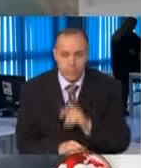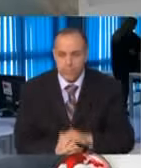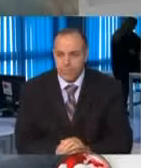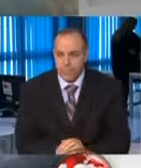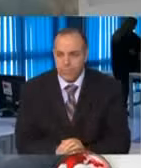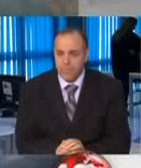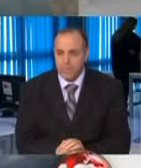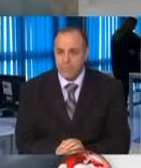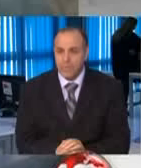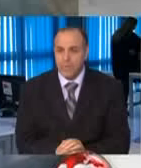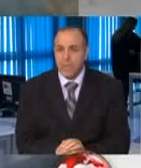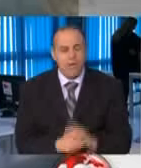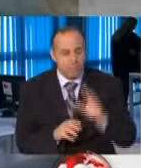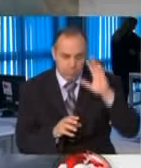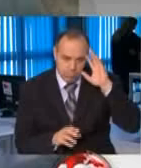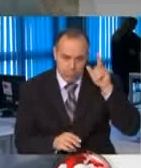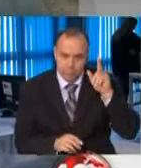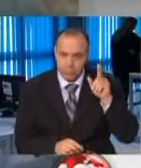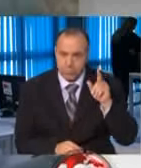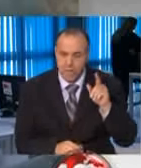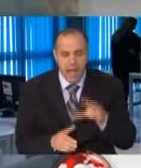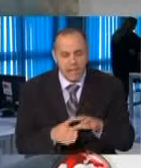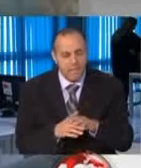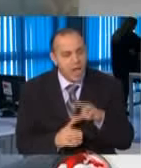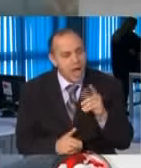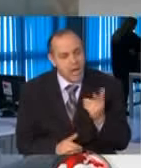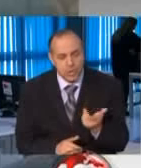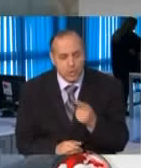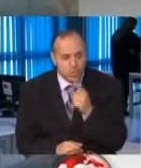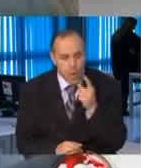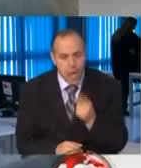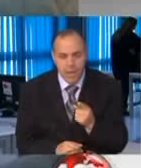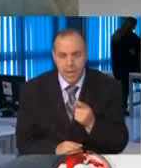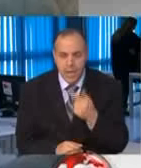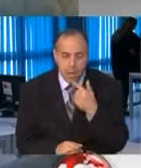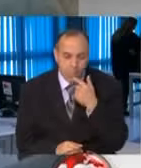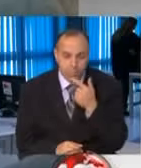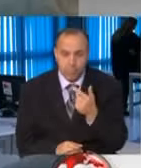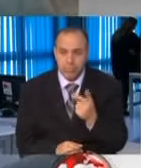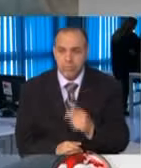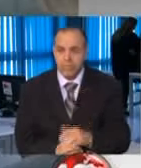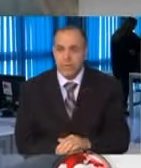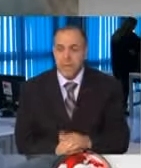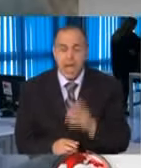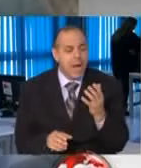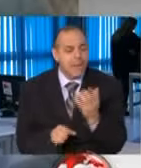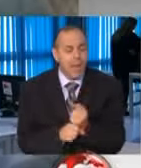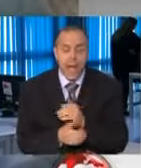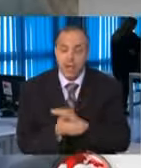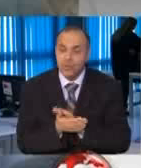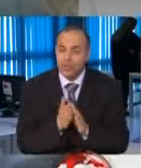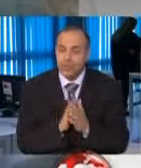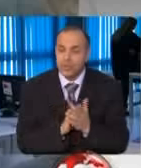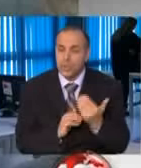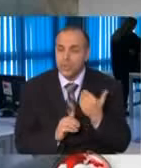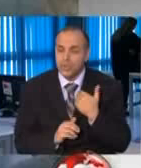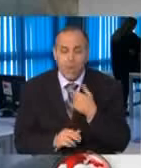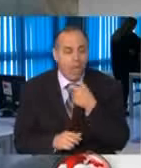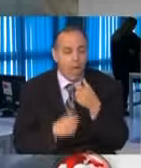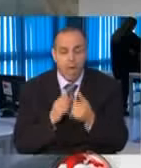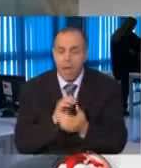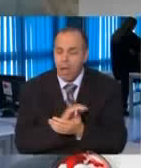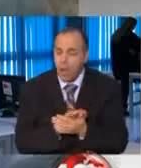احتفال واحتجاج أكثر من أنه يكون احتفال، ليه؟ على خاطر قلت لك ديجا ما تحقق حتى شيء، يجوا يأخذوا منه